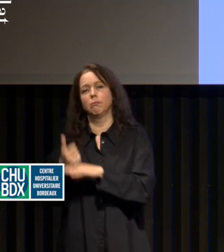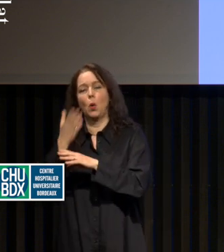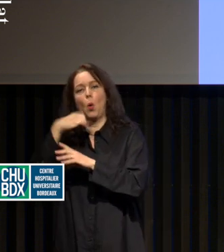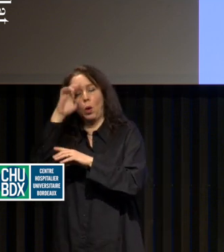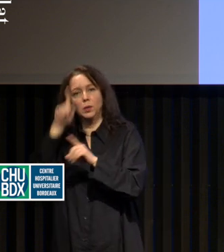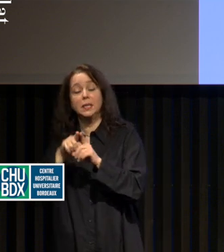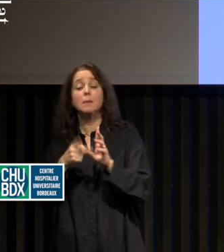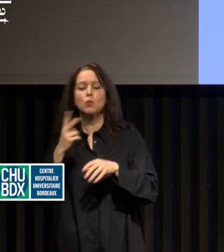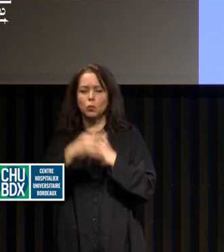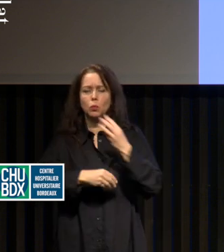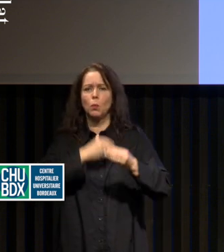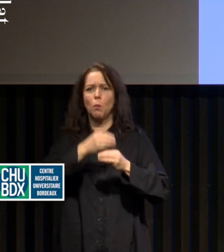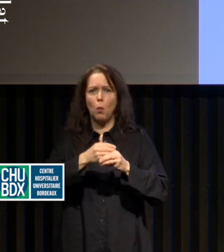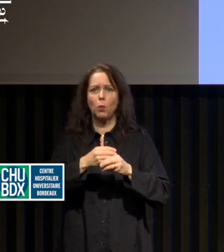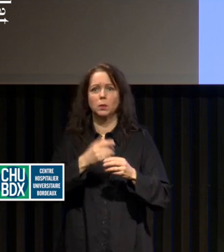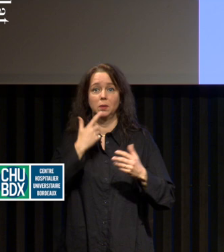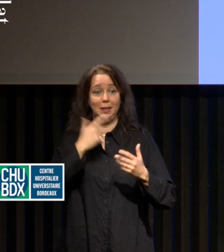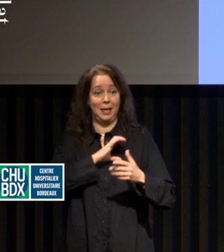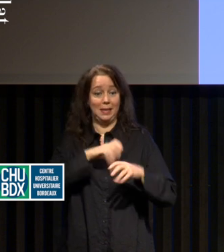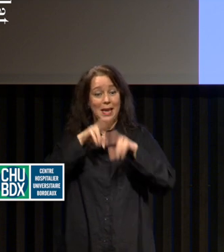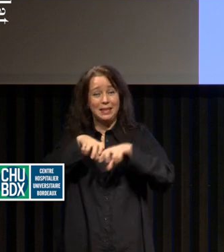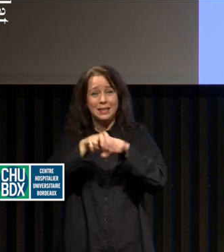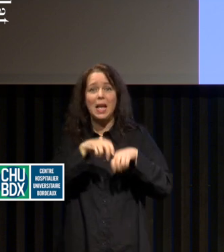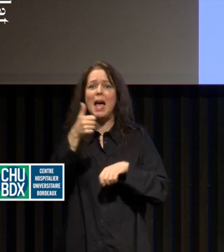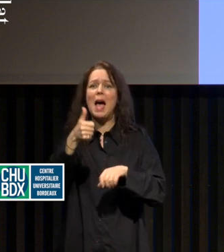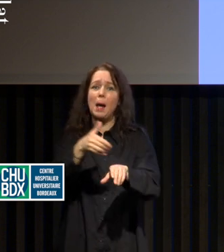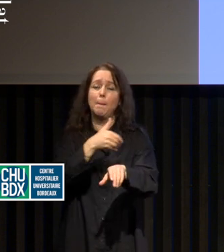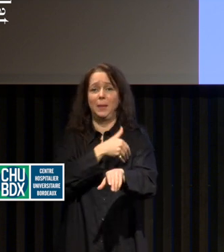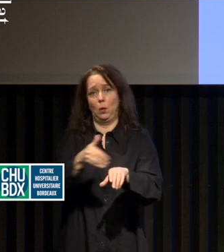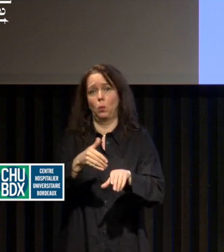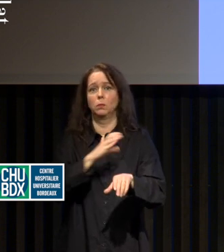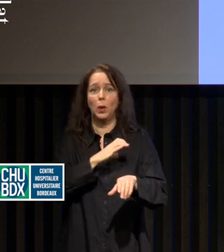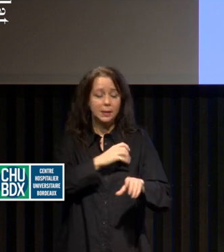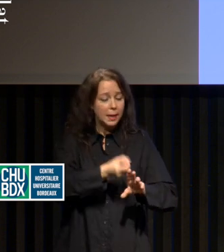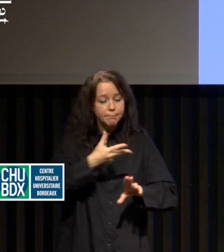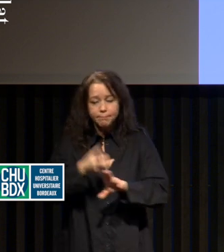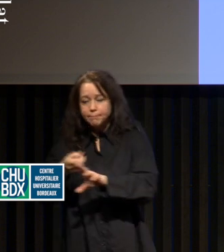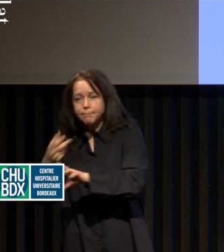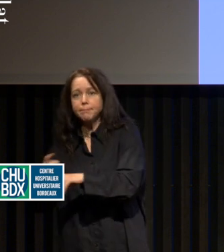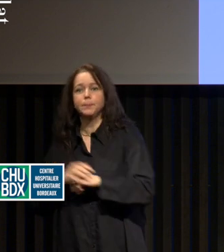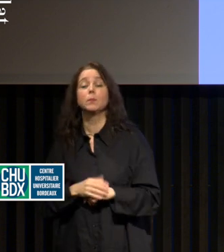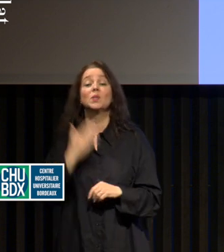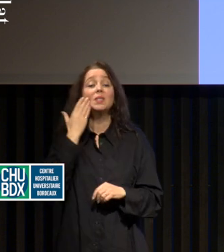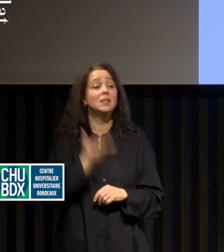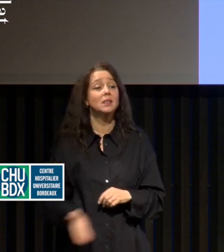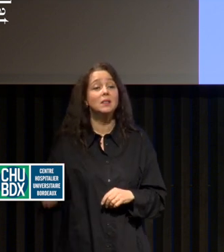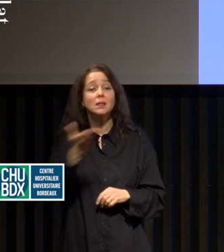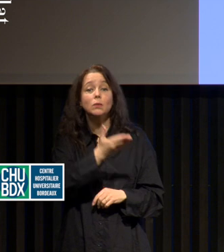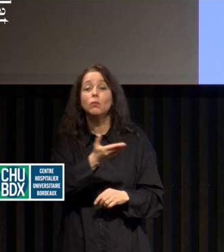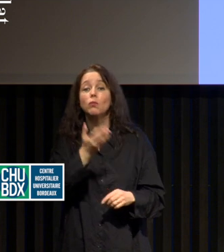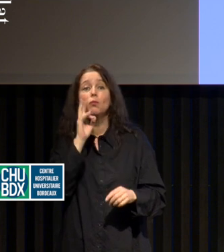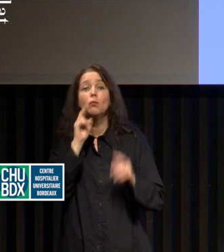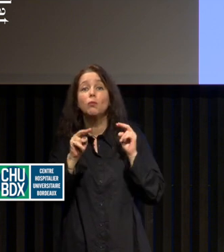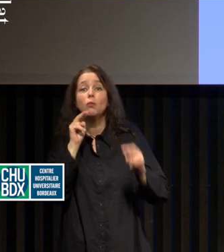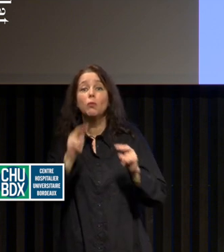base de données mondiale de microbiote humain est ainsi analysée 1 million d'échantillons microbiens. Donc, si vous voyez passer des